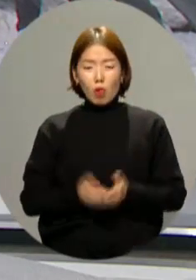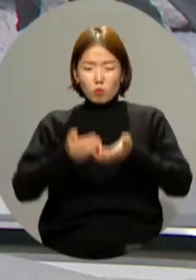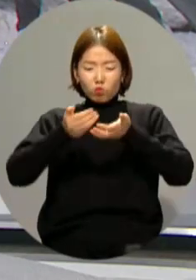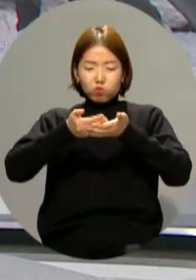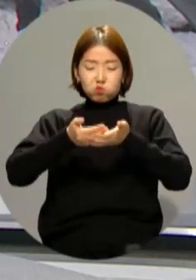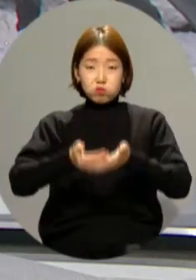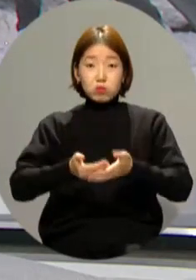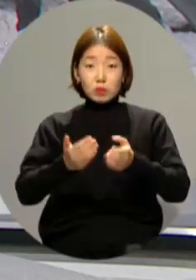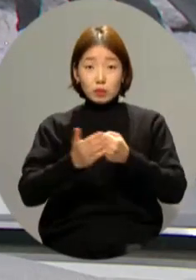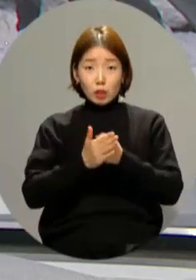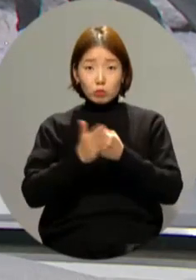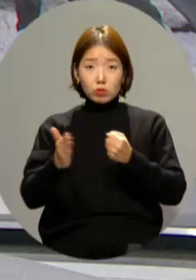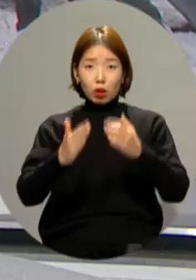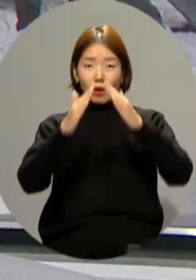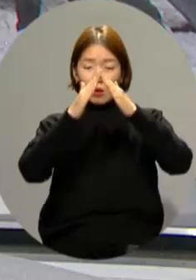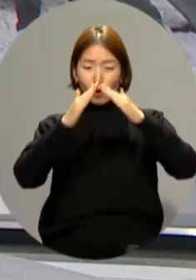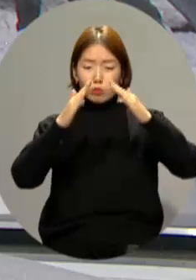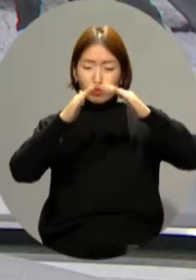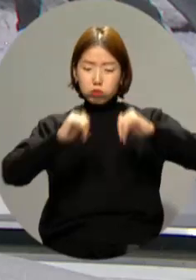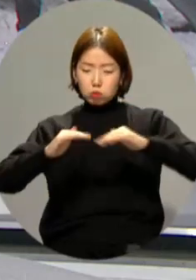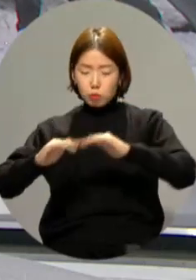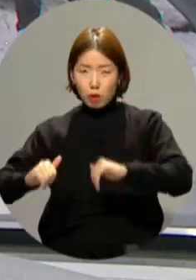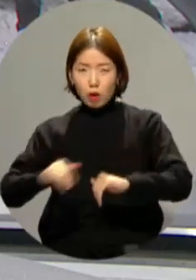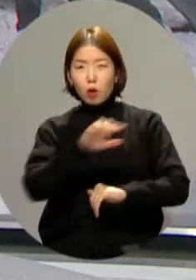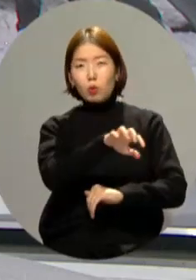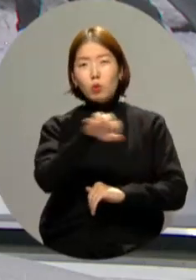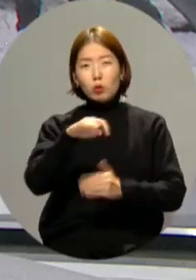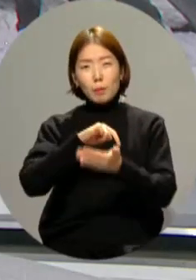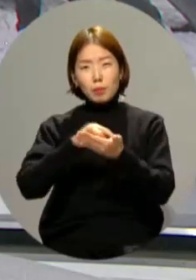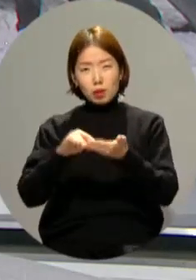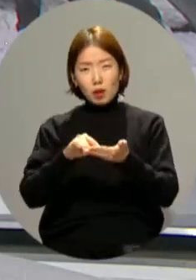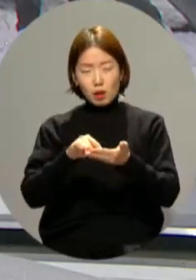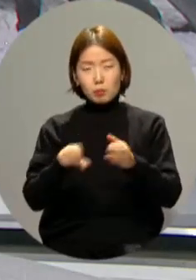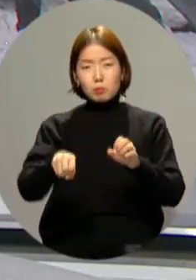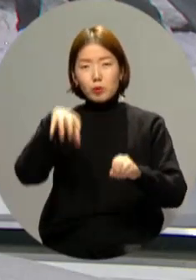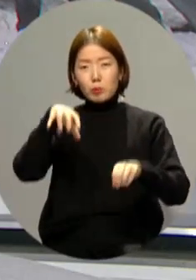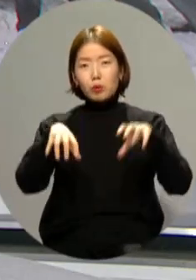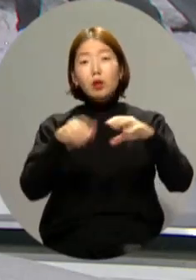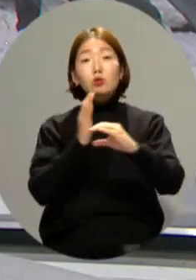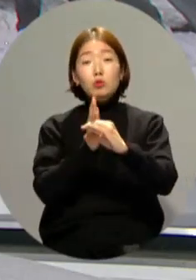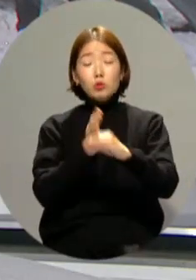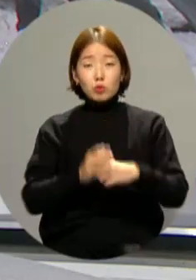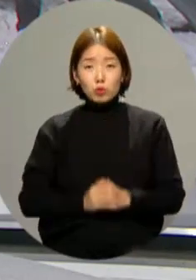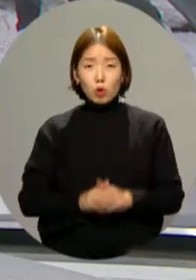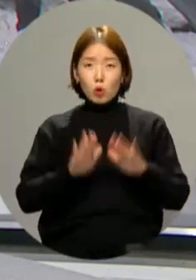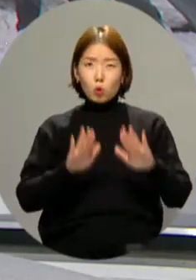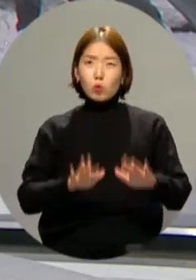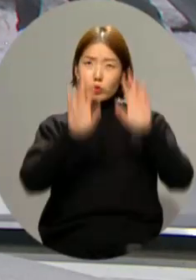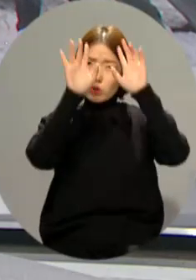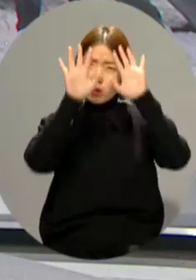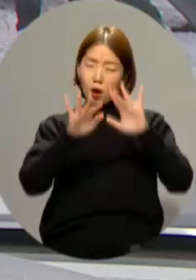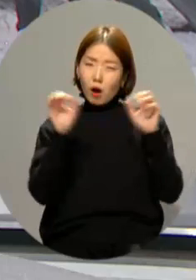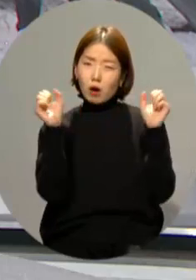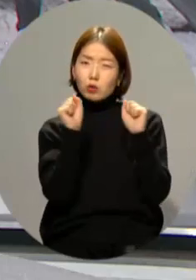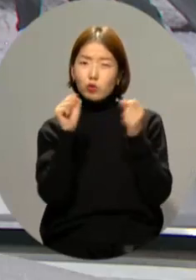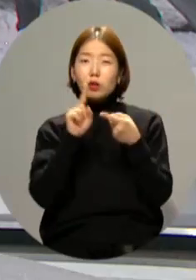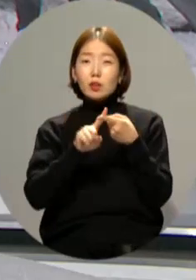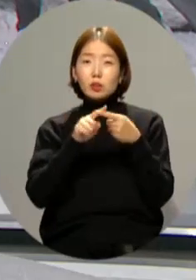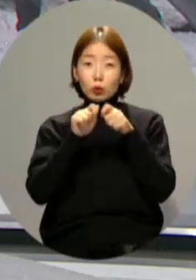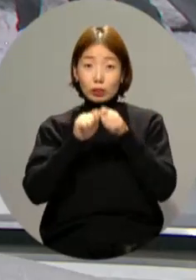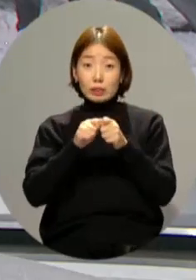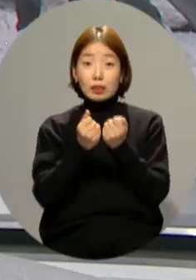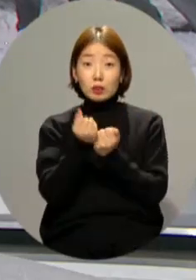무게를 견디지 못하고 건물이 무너지는 등 곳곳에 피해도 나타나고 있는데요. 오늘 폭설과 강추위 소식